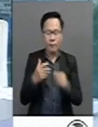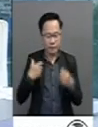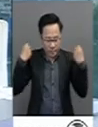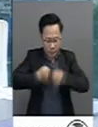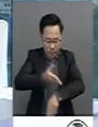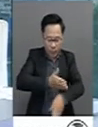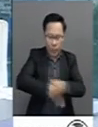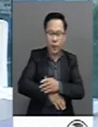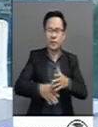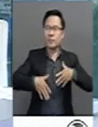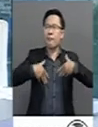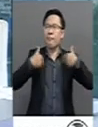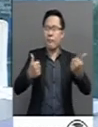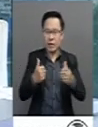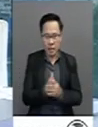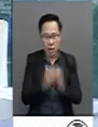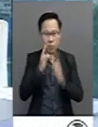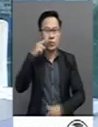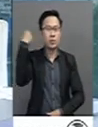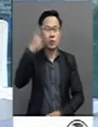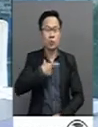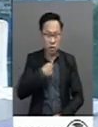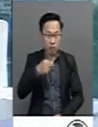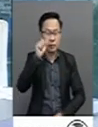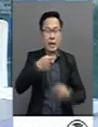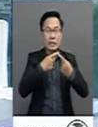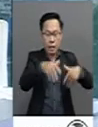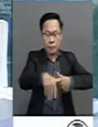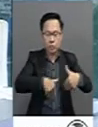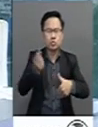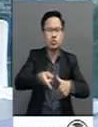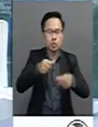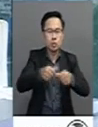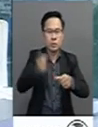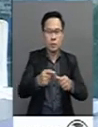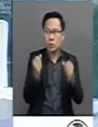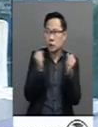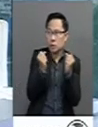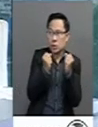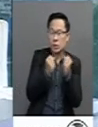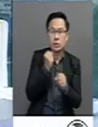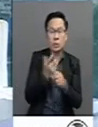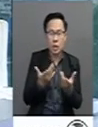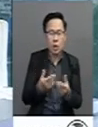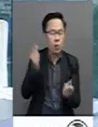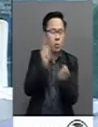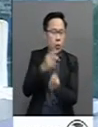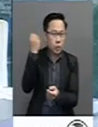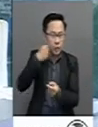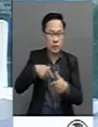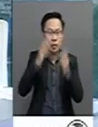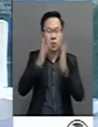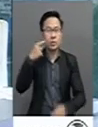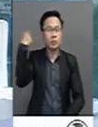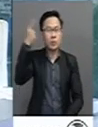กันเต็มอิ่มเลยทีเดียวค่ะ คือนักท่องเที่ยวเนี่ยก็ชอบแหละอากาศเย็นแบบนี้แต่ชาวบ้านที่อยู่ในพื้นที่เขาสิเขาต้องก่อไฟแล้วก็เพื่อที่จะคลาย